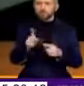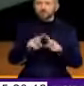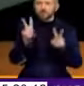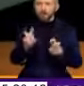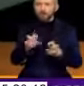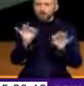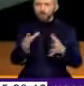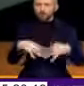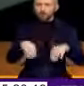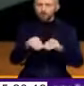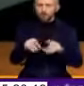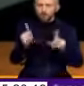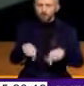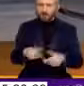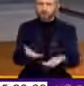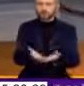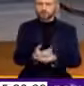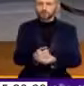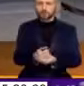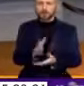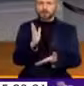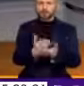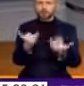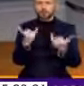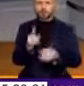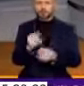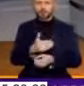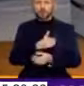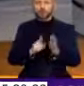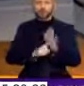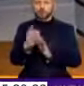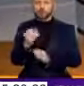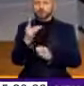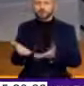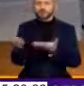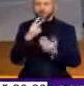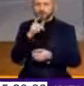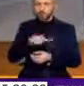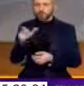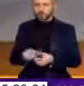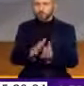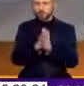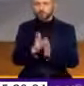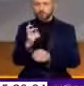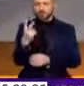речі, сім'ї також прямо зараз. Однак хочу спочатку ще раз запросити глядачів. Прошу,